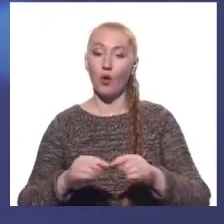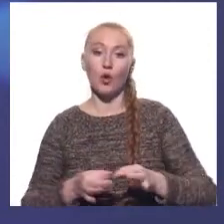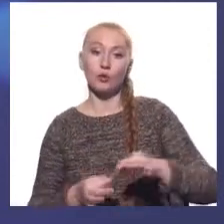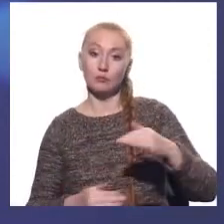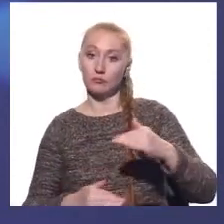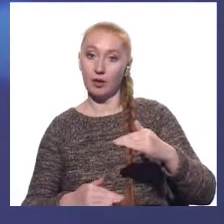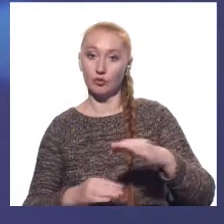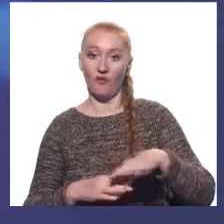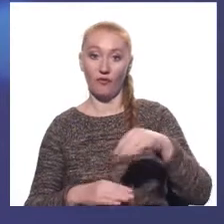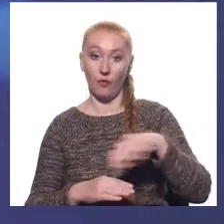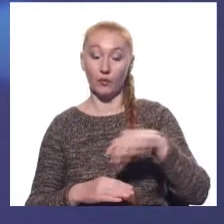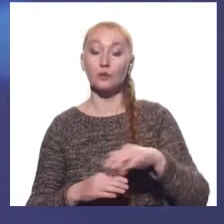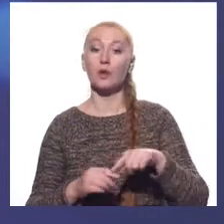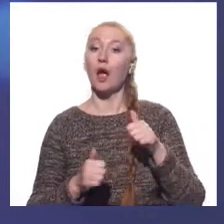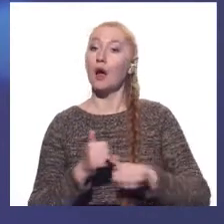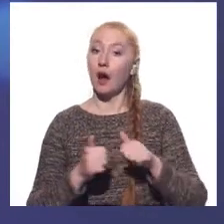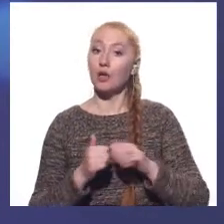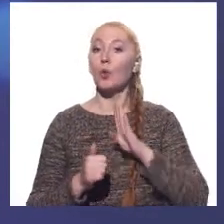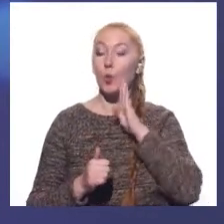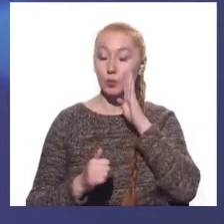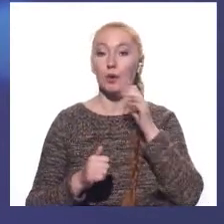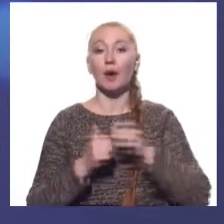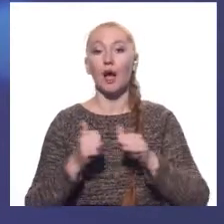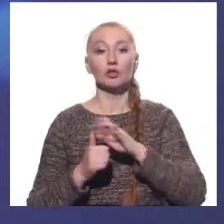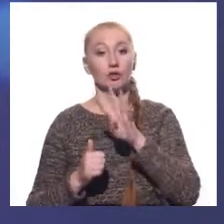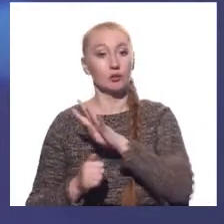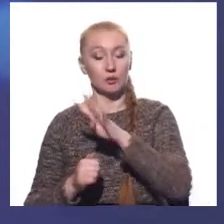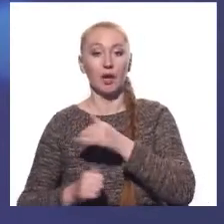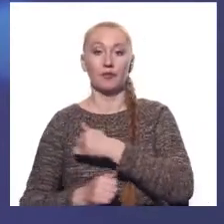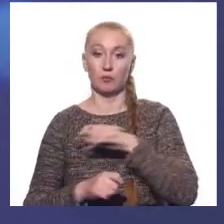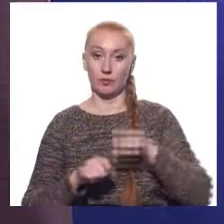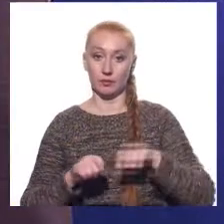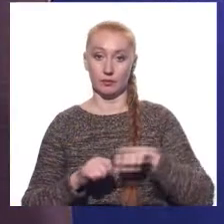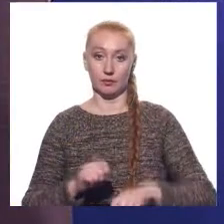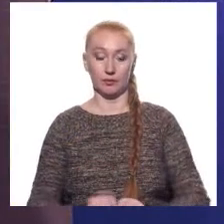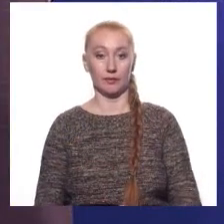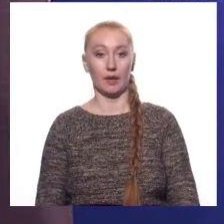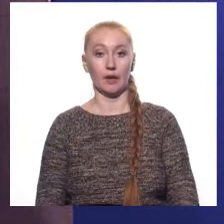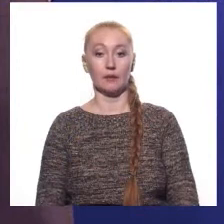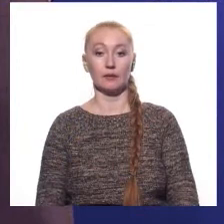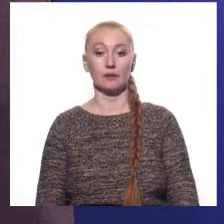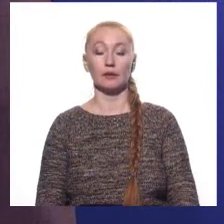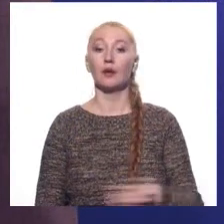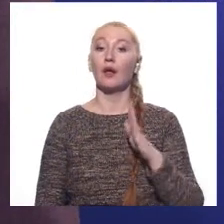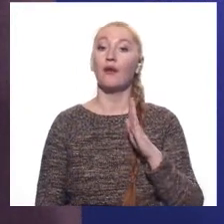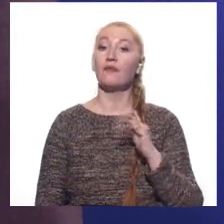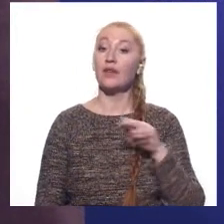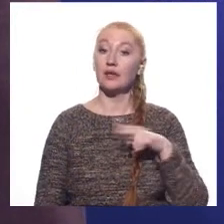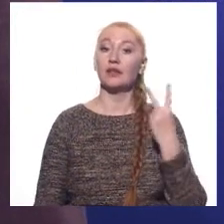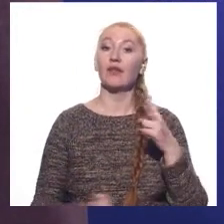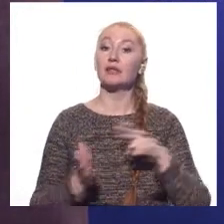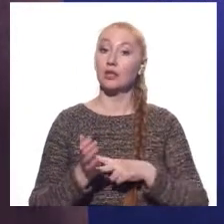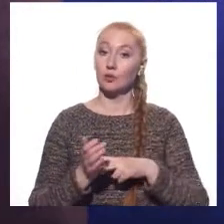ворсом. Зранку та кожні 4 години дітям вимірюватимуть температуру. Від 27